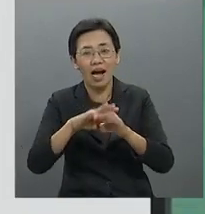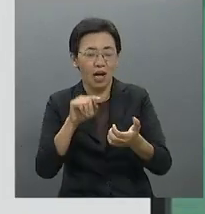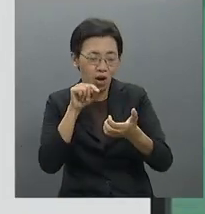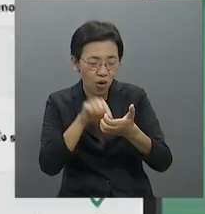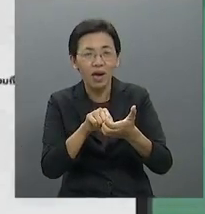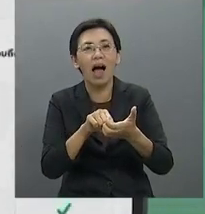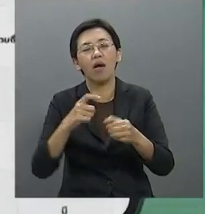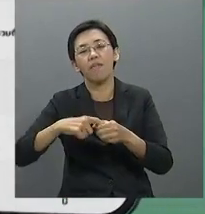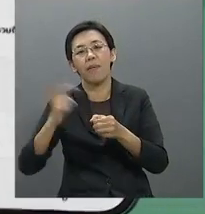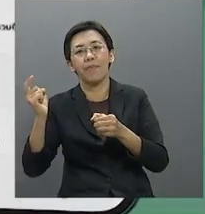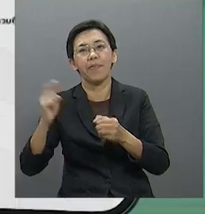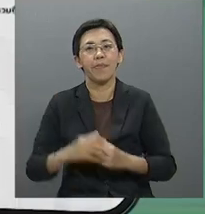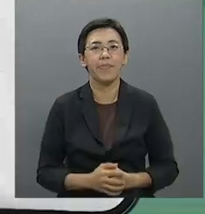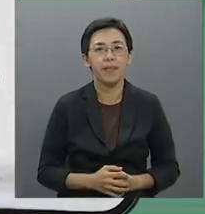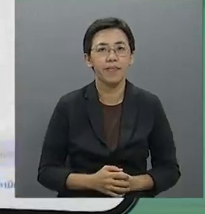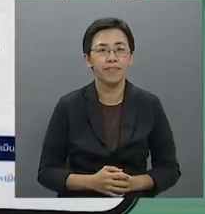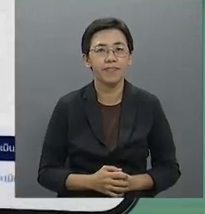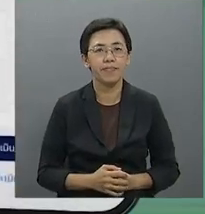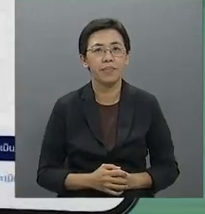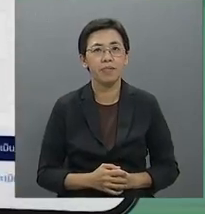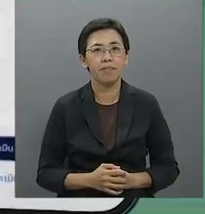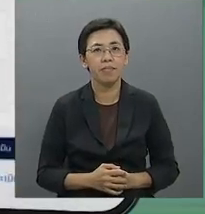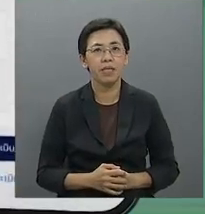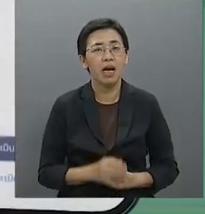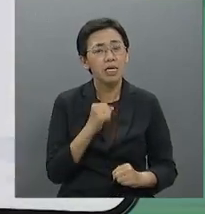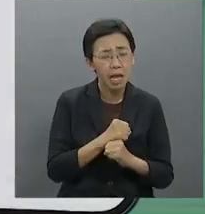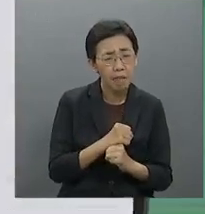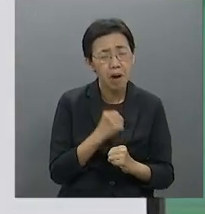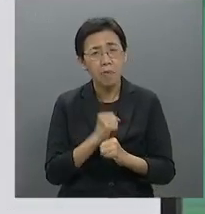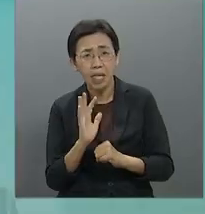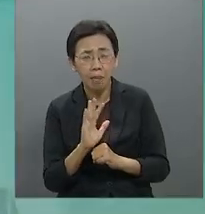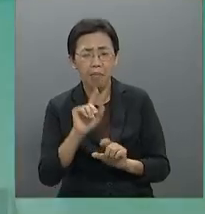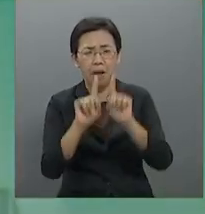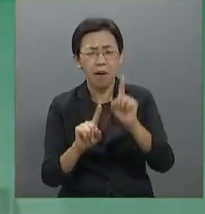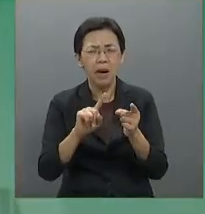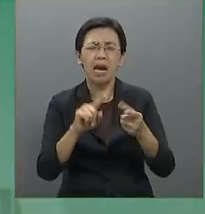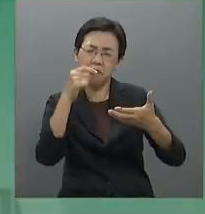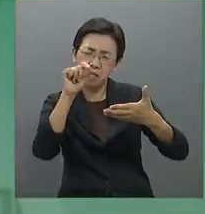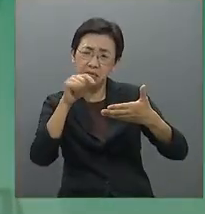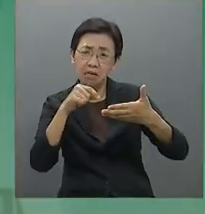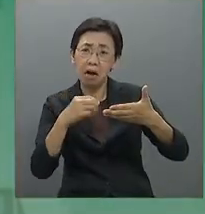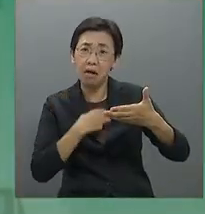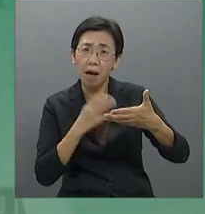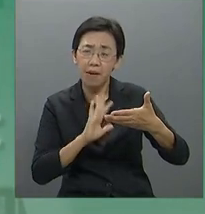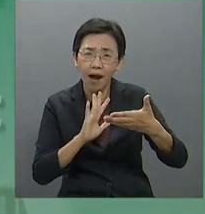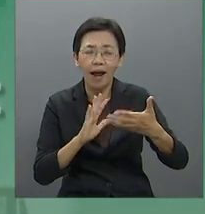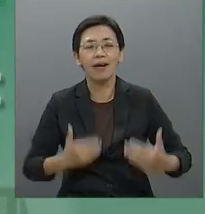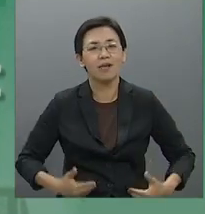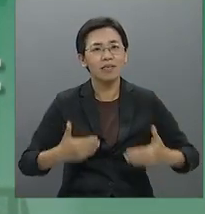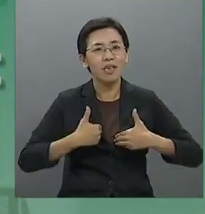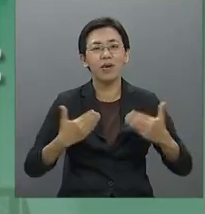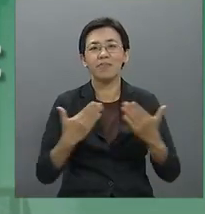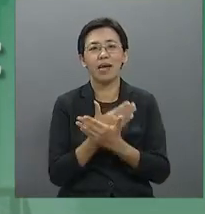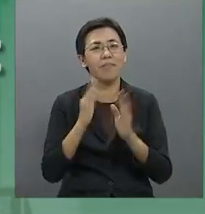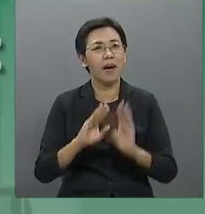Outเลือกทำหรือไม่ทำแบบประเมินหงใช้บริการชีวิตวิธีให่ใส่ใจ